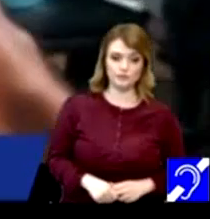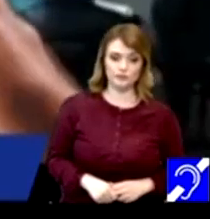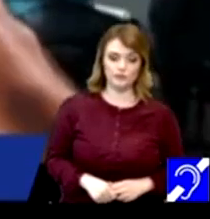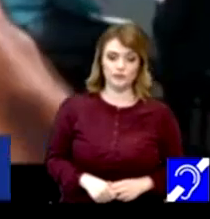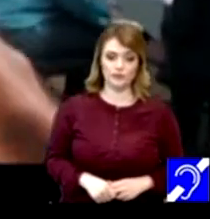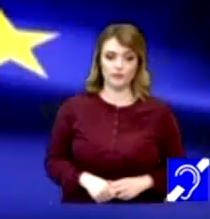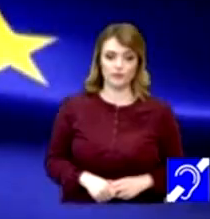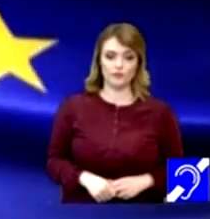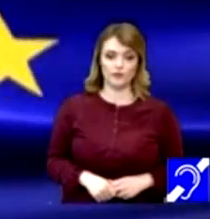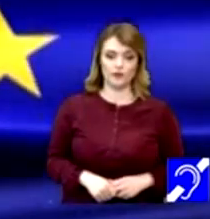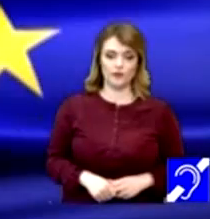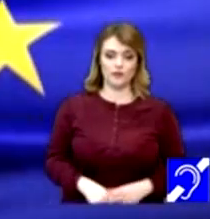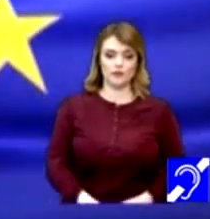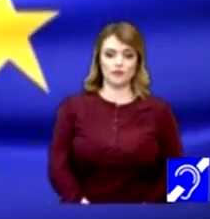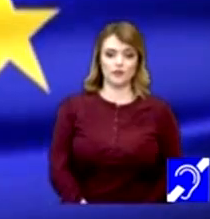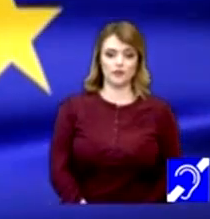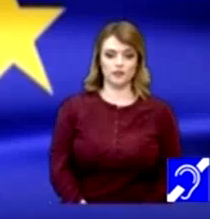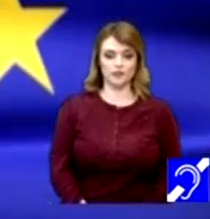inovare.